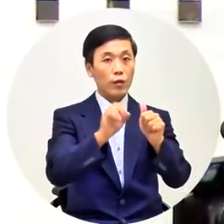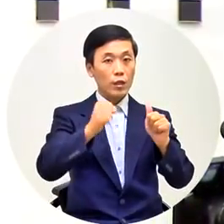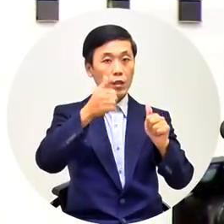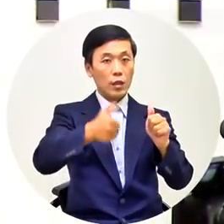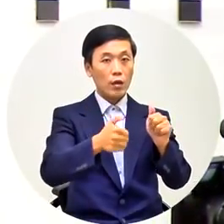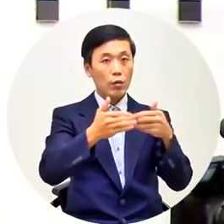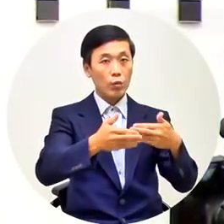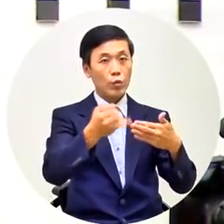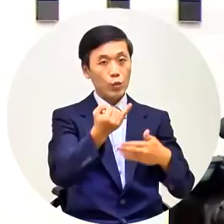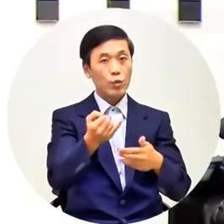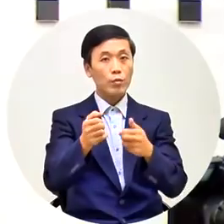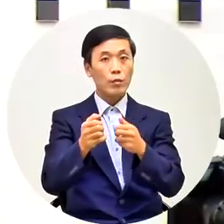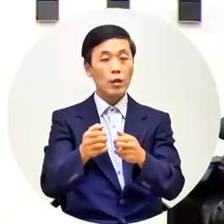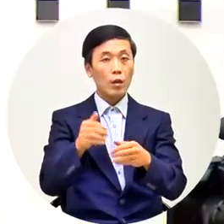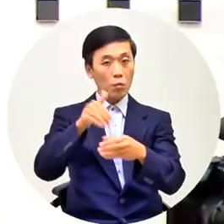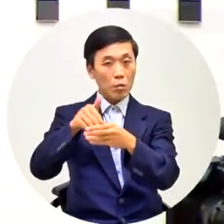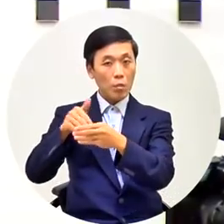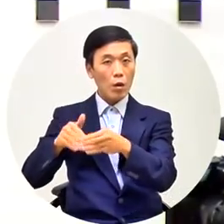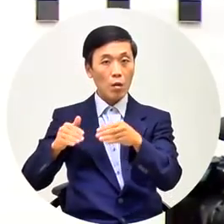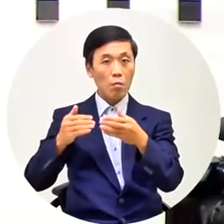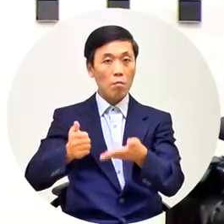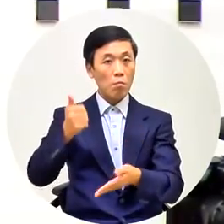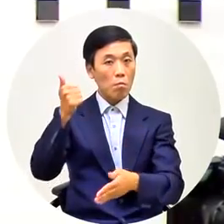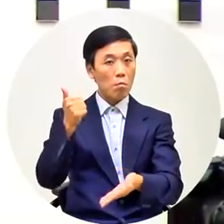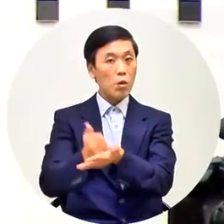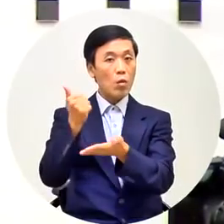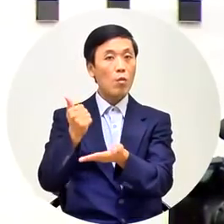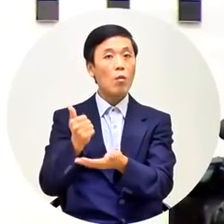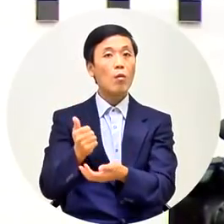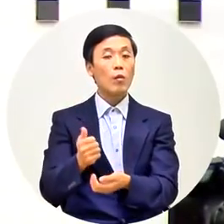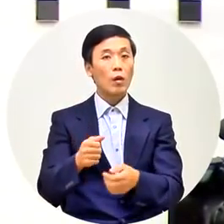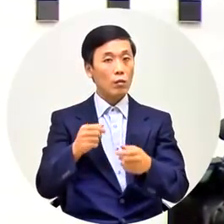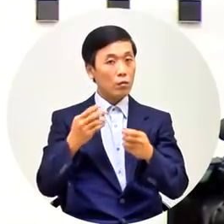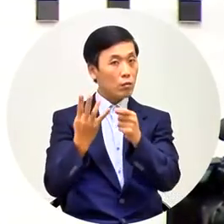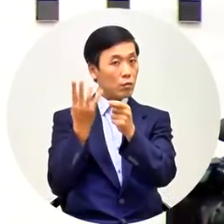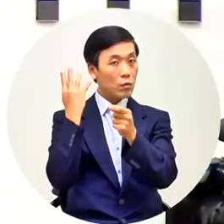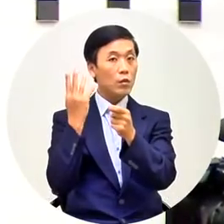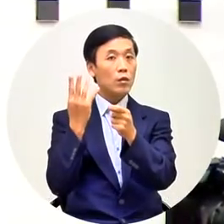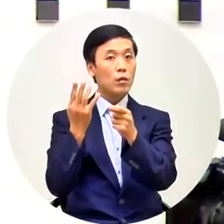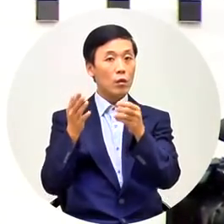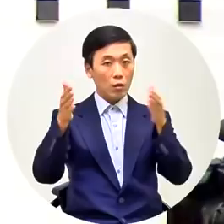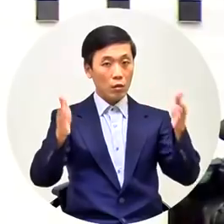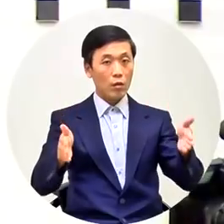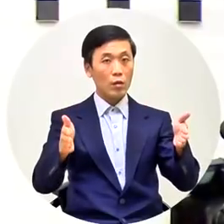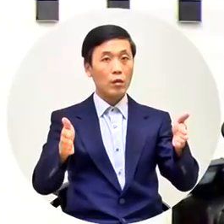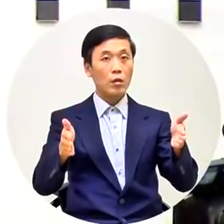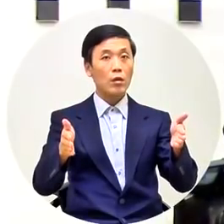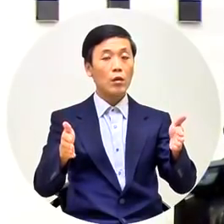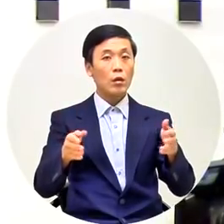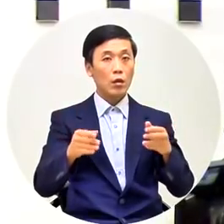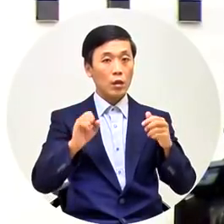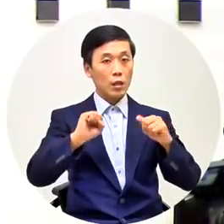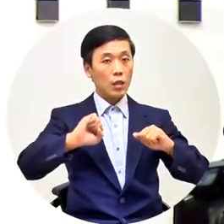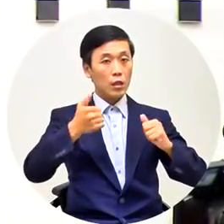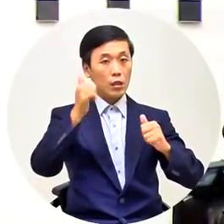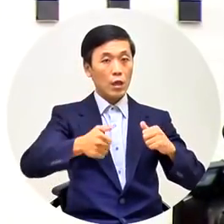边特别对于过去4年来康议长他在议会里面卓越的贡献表达肯定跟